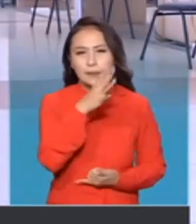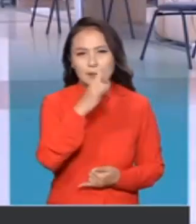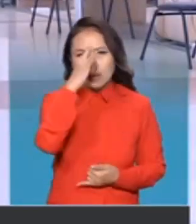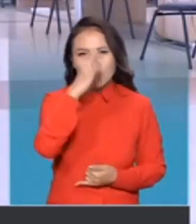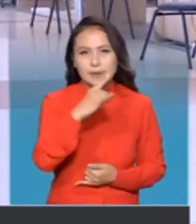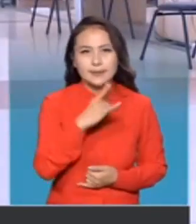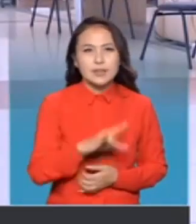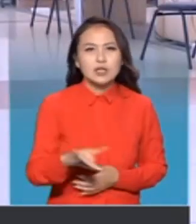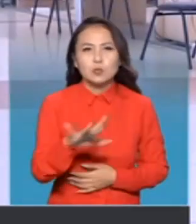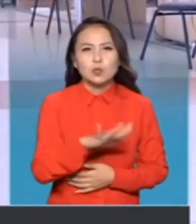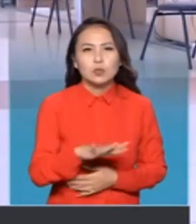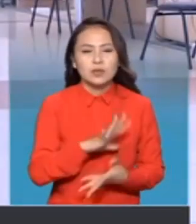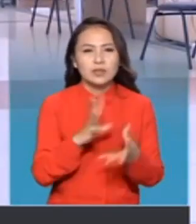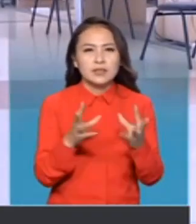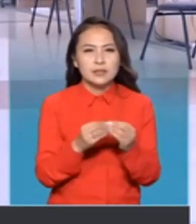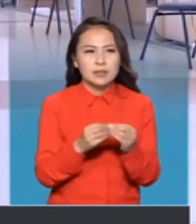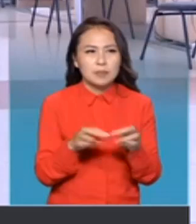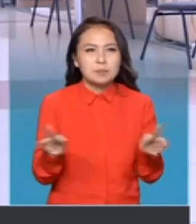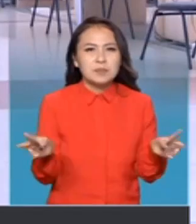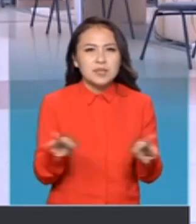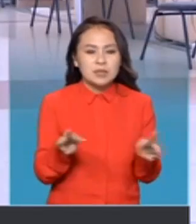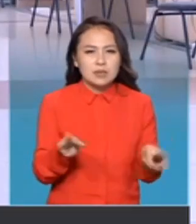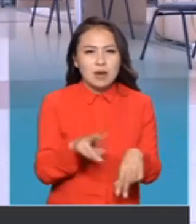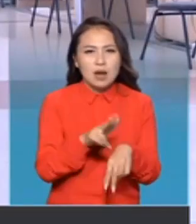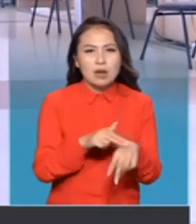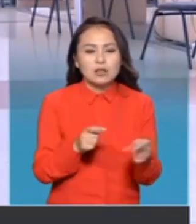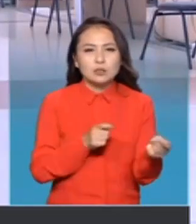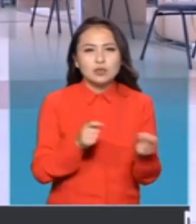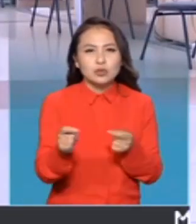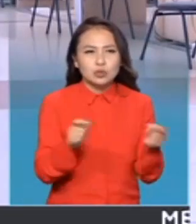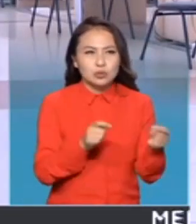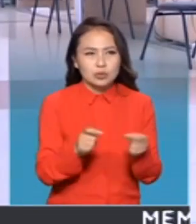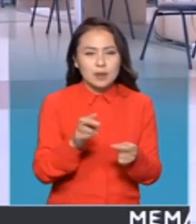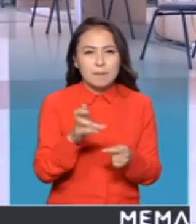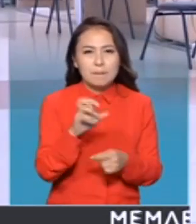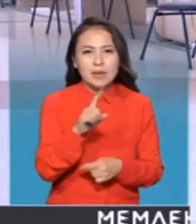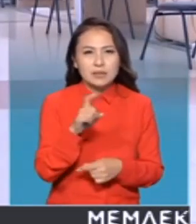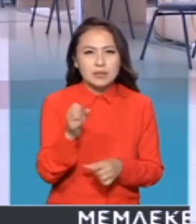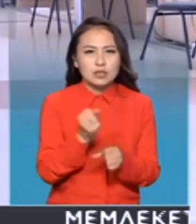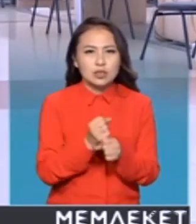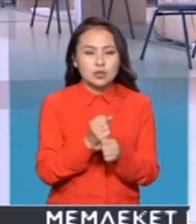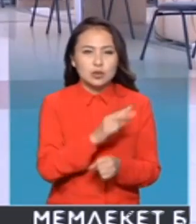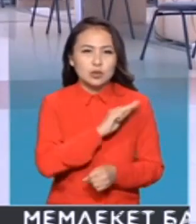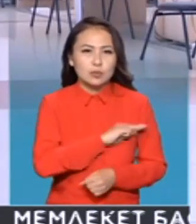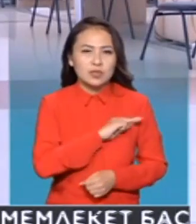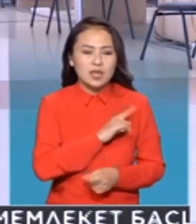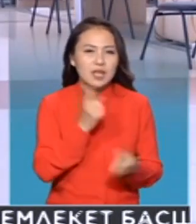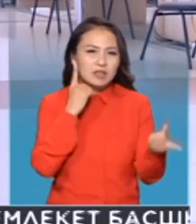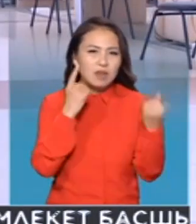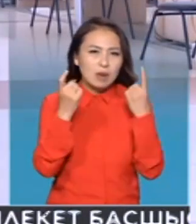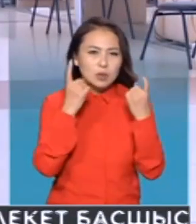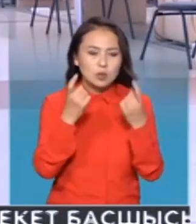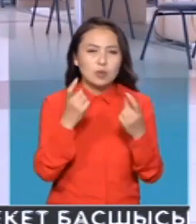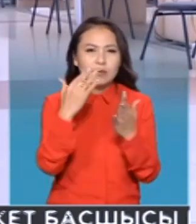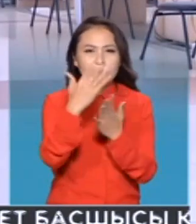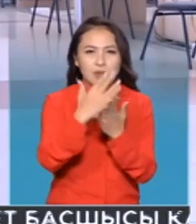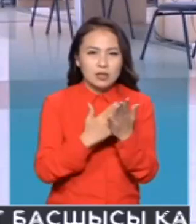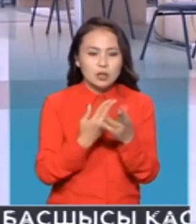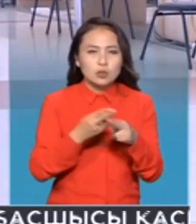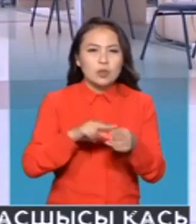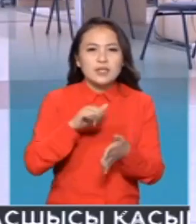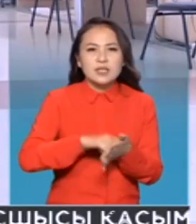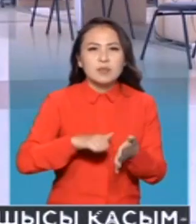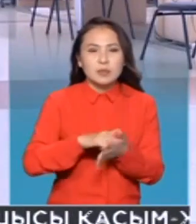Қазақстан Республикасының ішкі істер министрлігі әкімшілік полиция комитетінің ИБД базасы жұмыс жасамайды, информационный база данных деген. Сол себепті